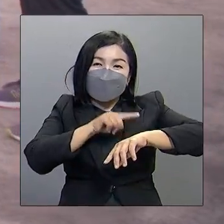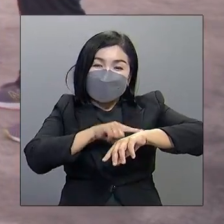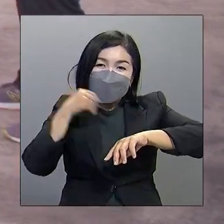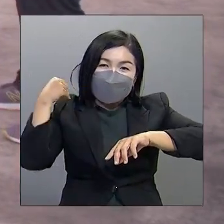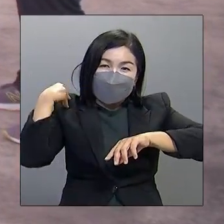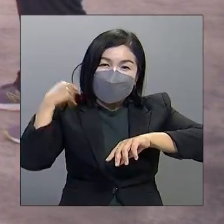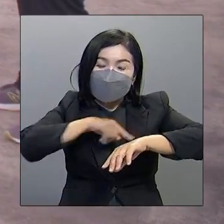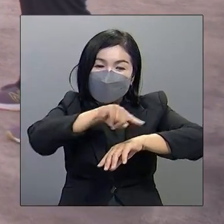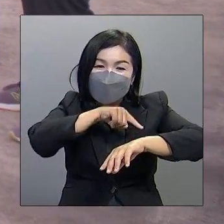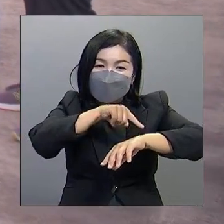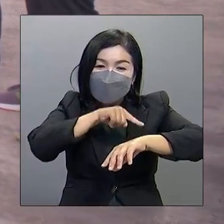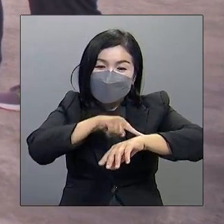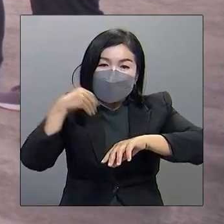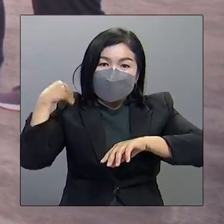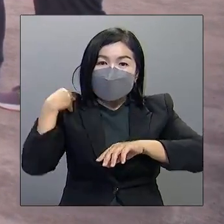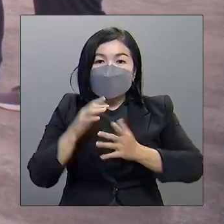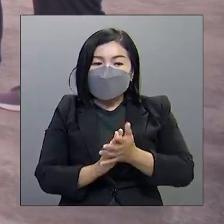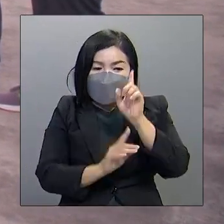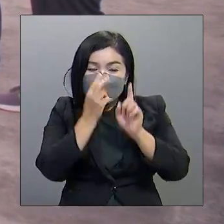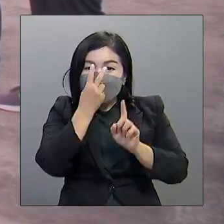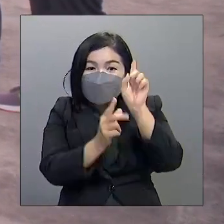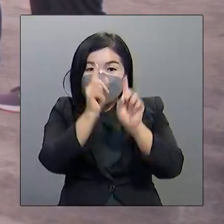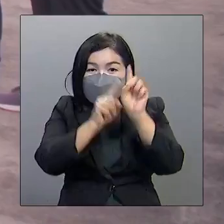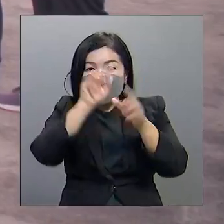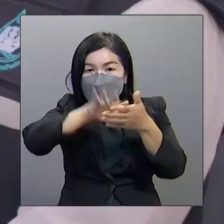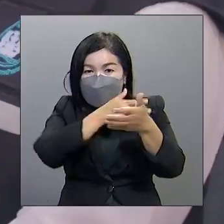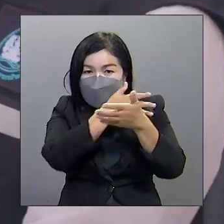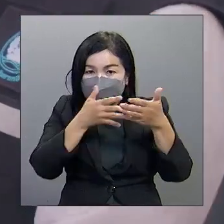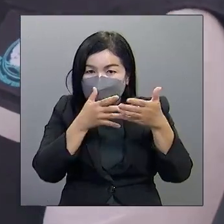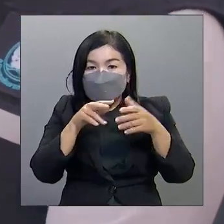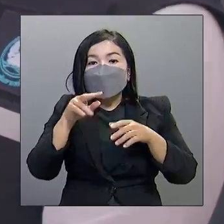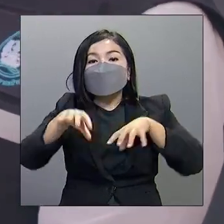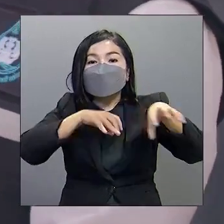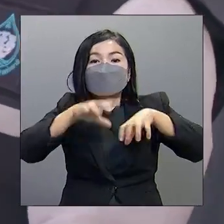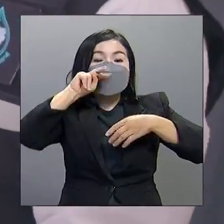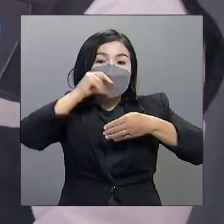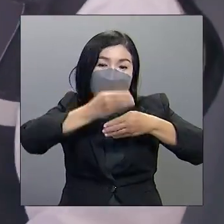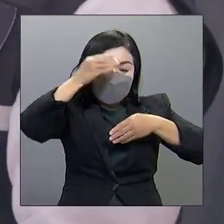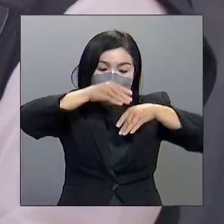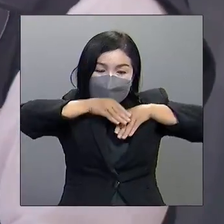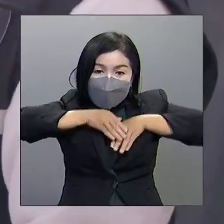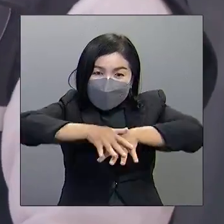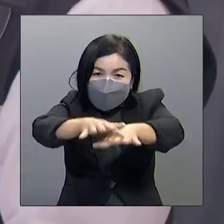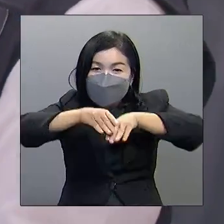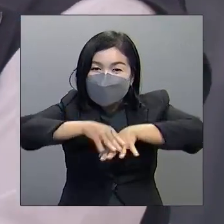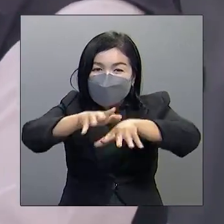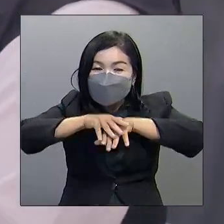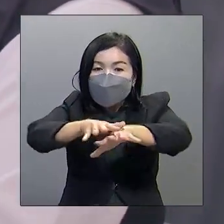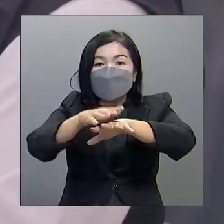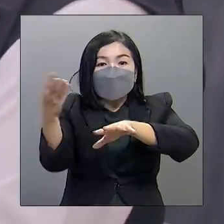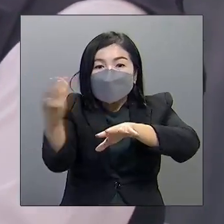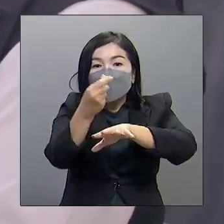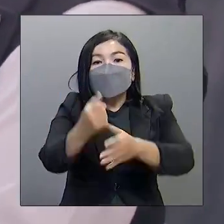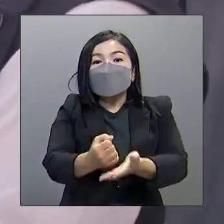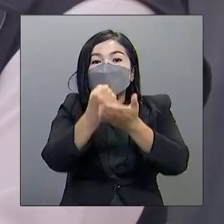ที่ศูนย์ส่วนหน้าภาคกลางนะครับได้วางมาตรการเนี่ยนะครับเร่งระบายในทางแนวดิ่งเนี่ยก็จะช่วยได้เยอะโดยเฉพาะช่วย